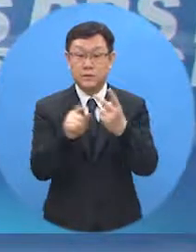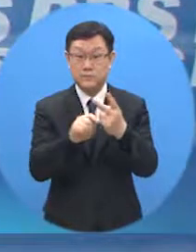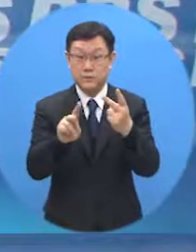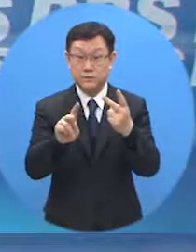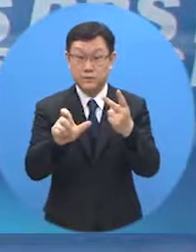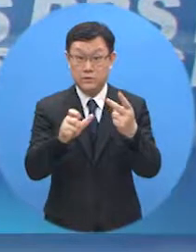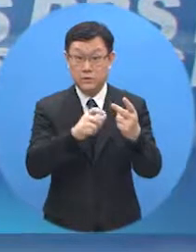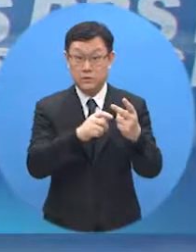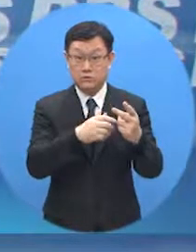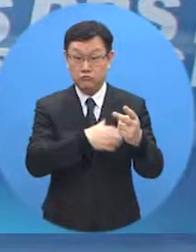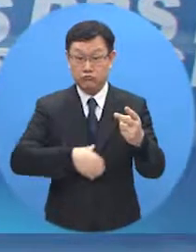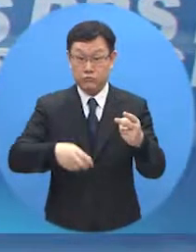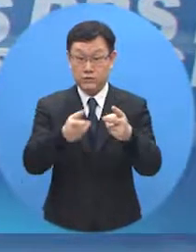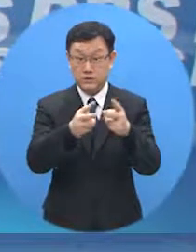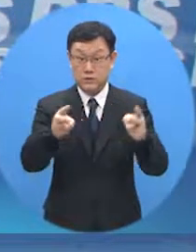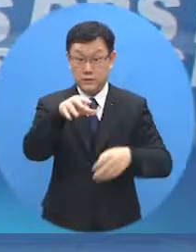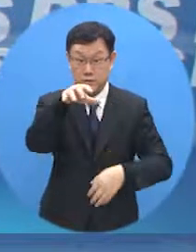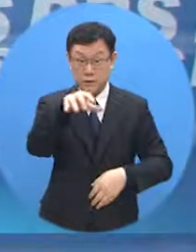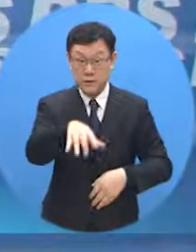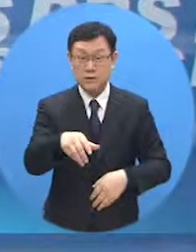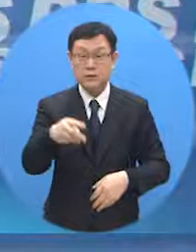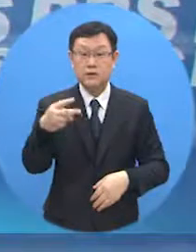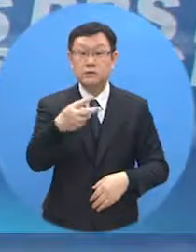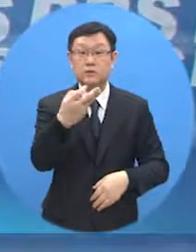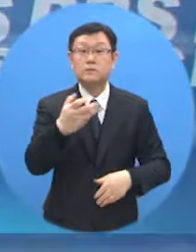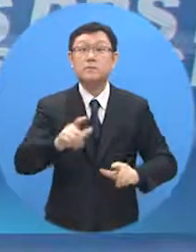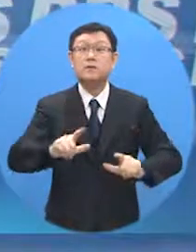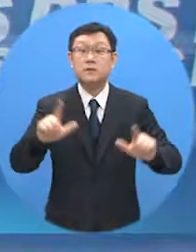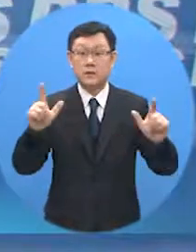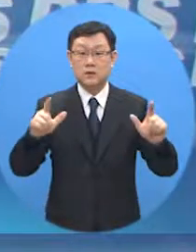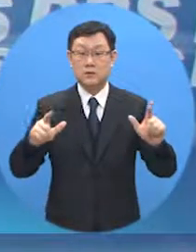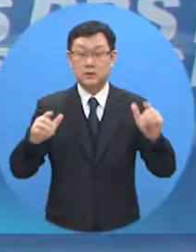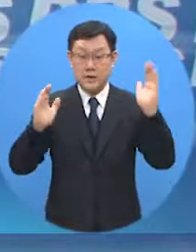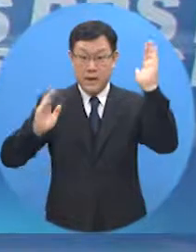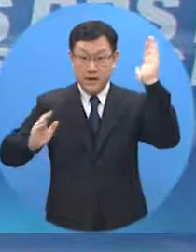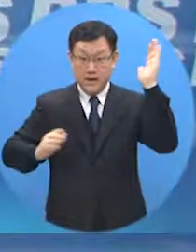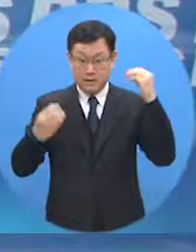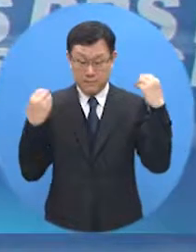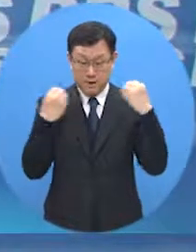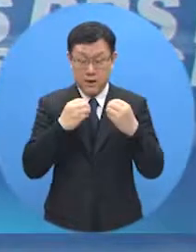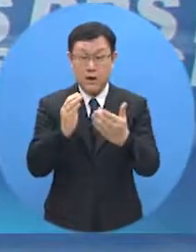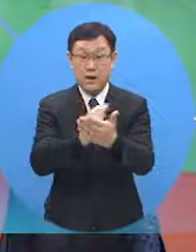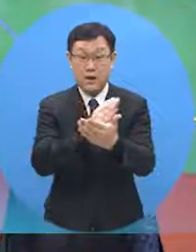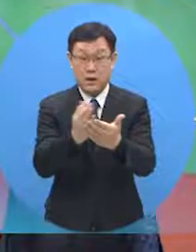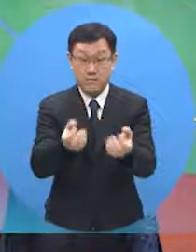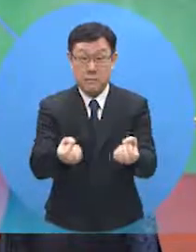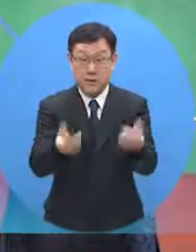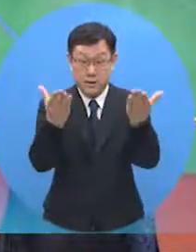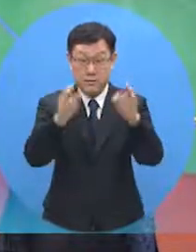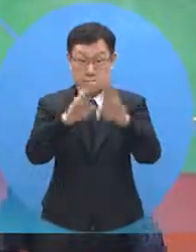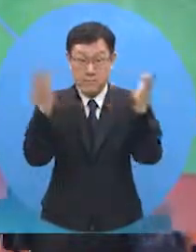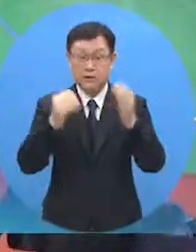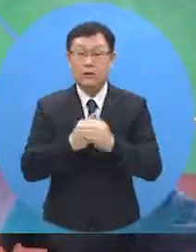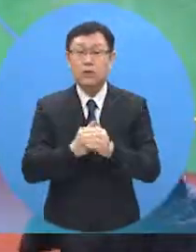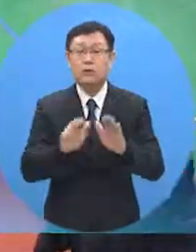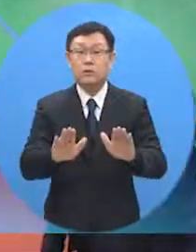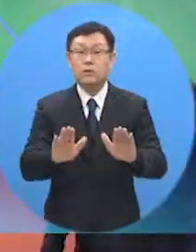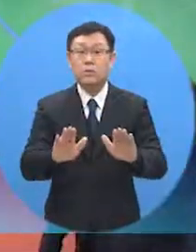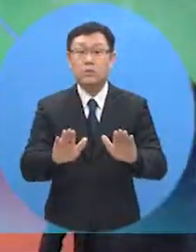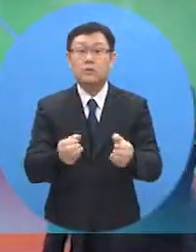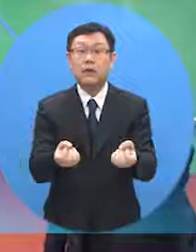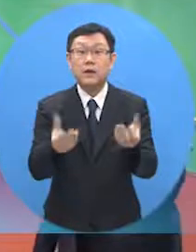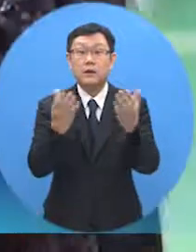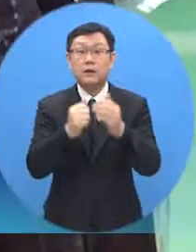2월 25일 구청 2층 다목적 강당에서 2018 교복 나눔 장터를 개최합니다. 이번 교복